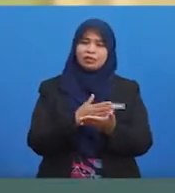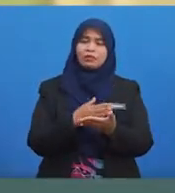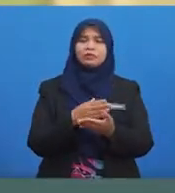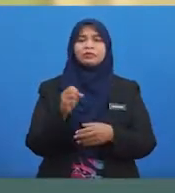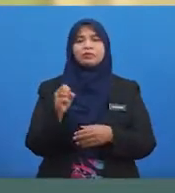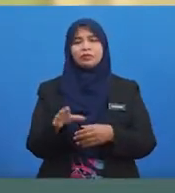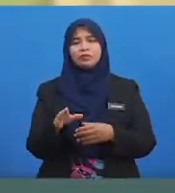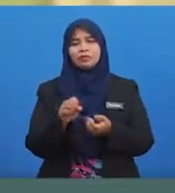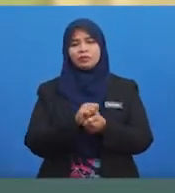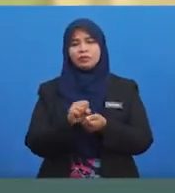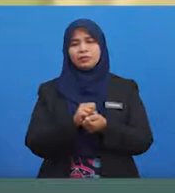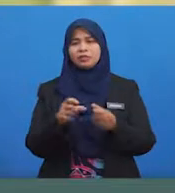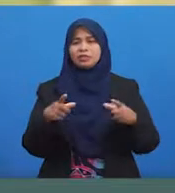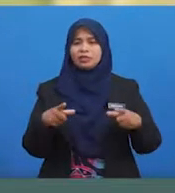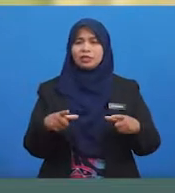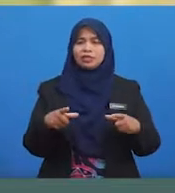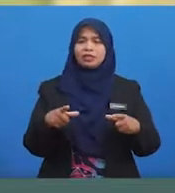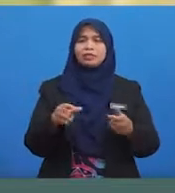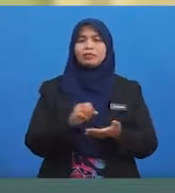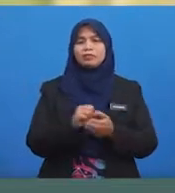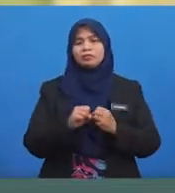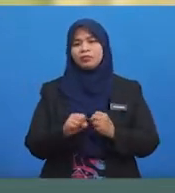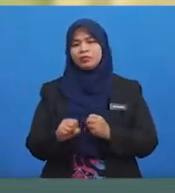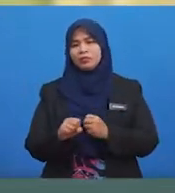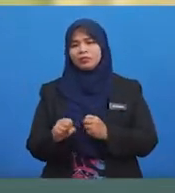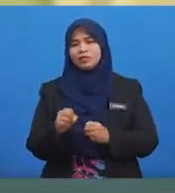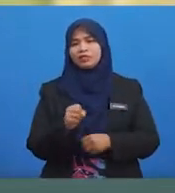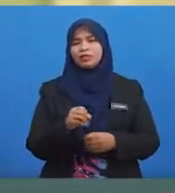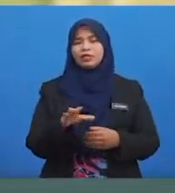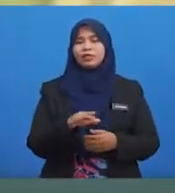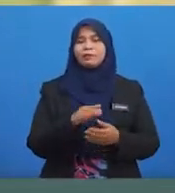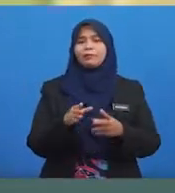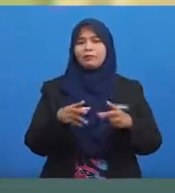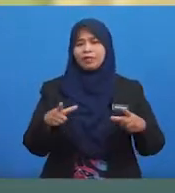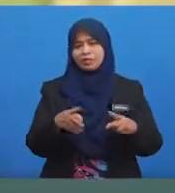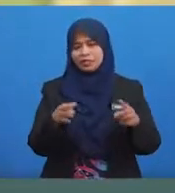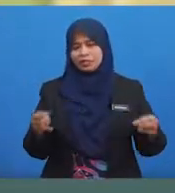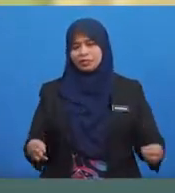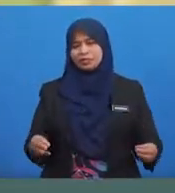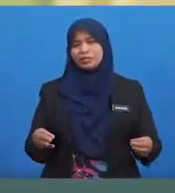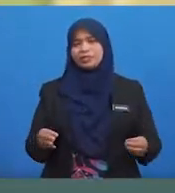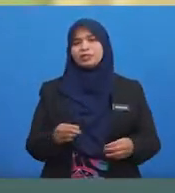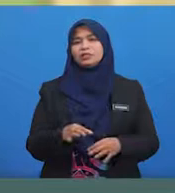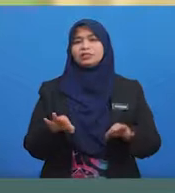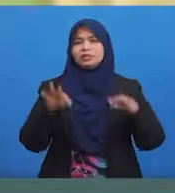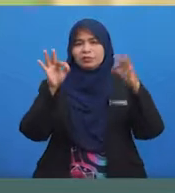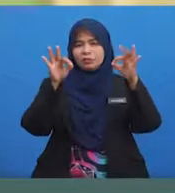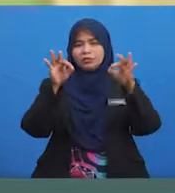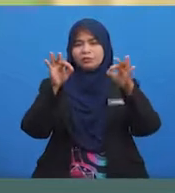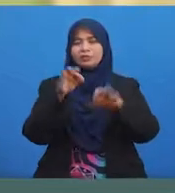mencuci pinggan mengemuka lantai mengelap meja menilai pakaian